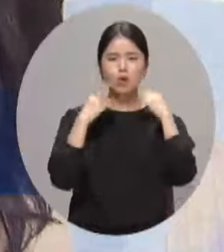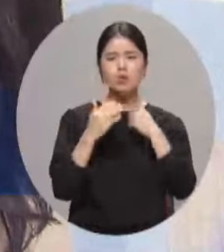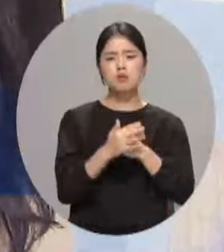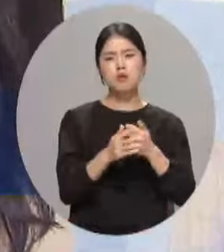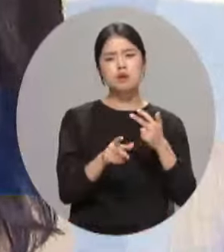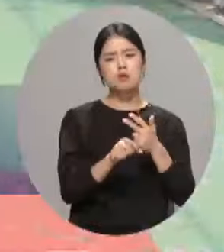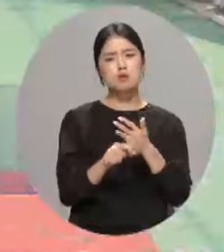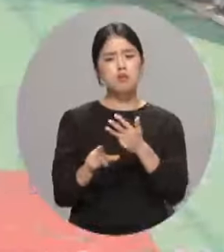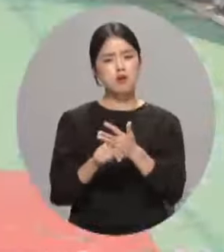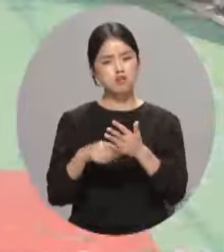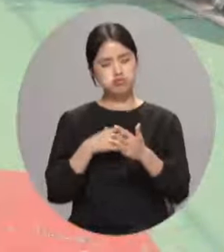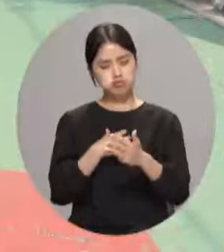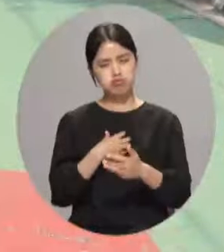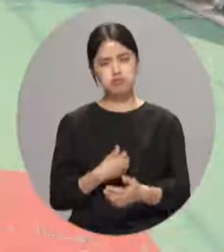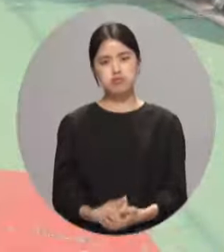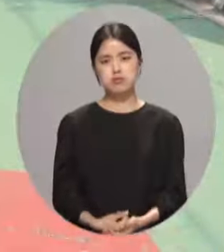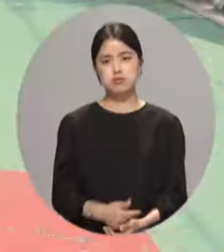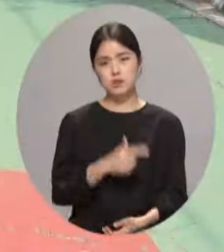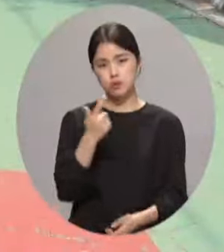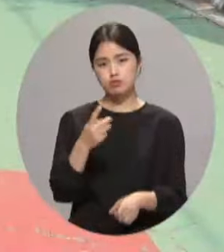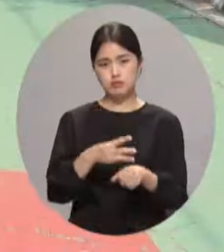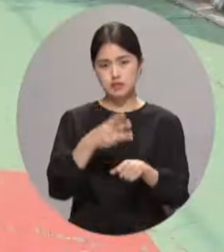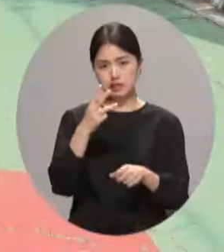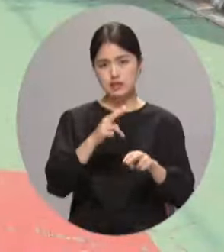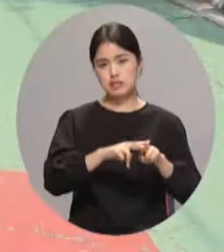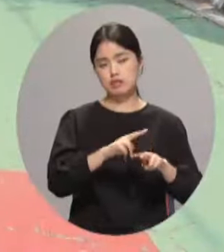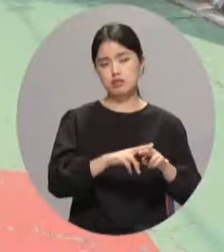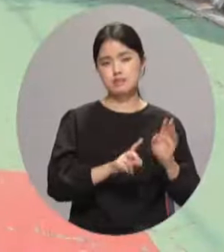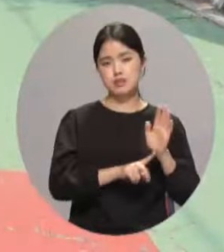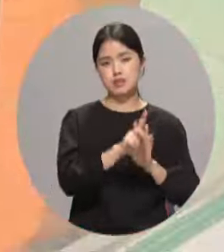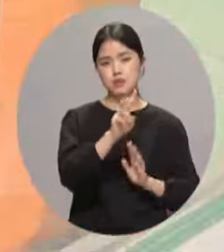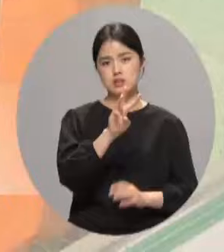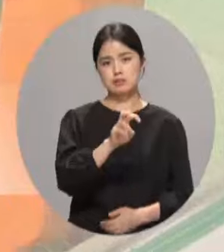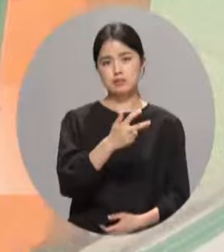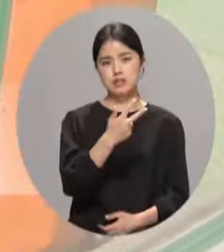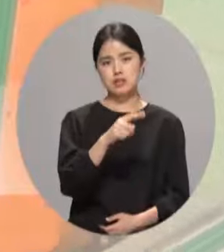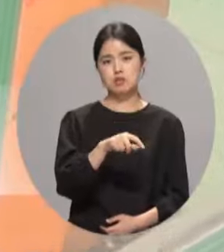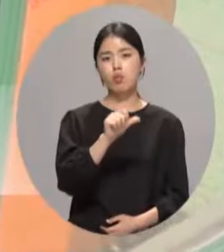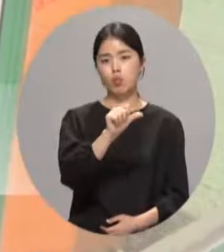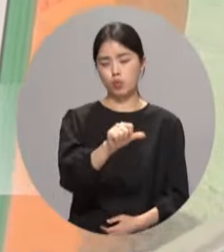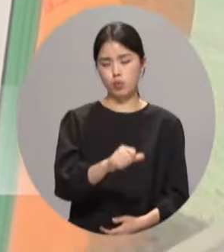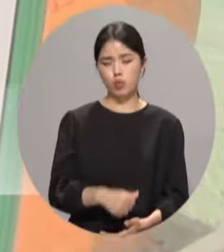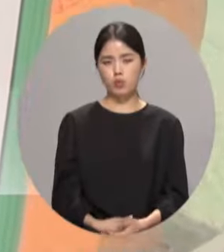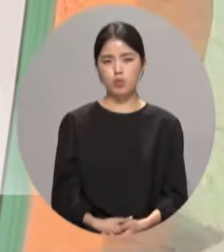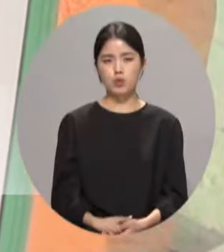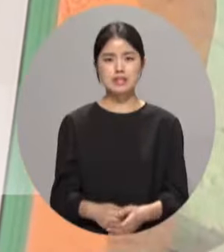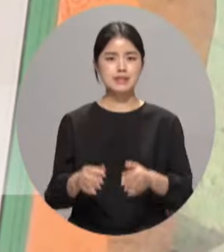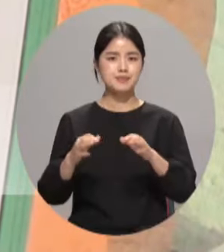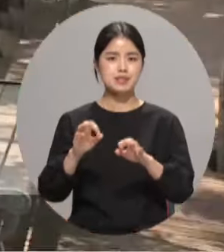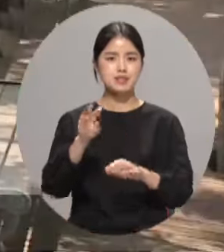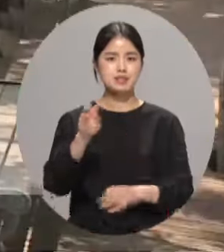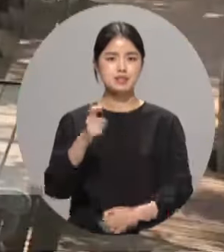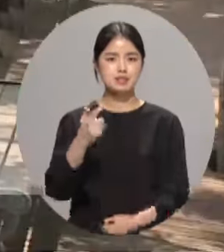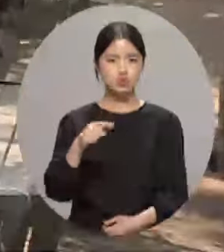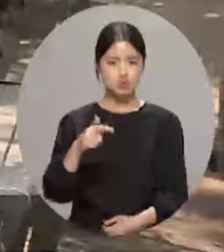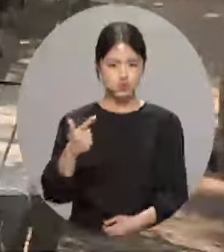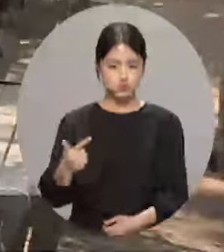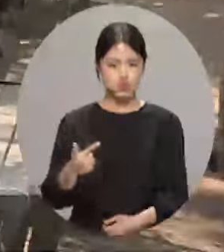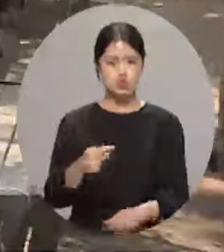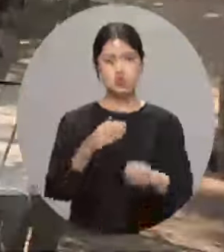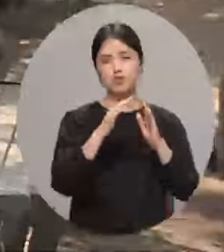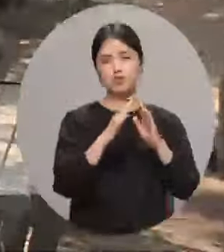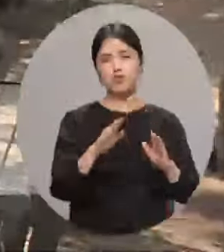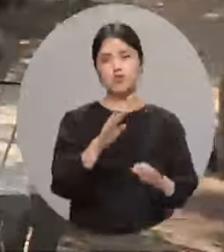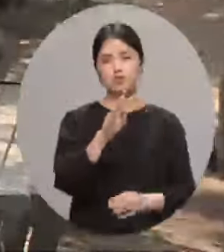또 어떻게 버티나. 오후 3시 들어 정읍의 기온이 37.5도로 치솟았고 김제 36.6도,